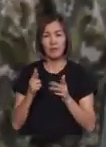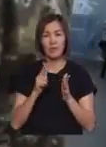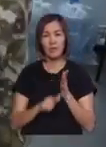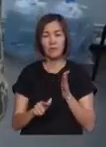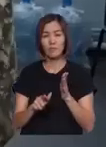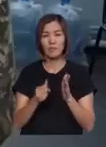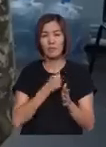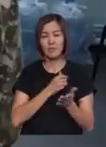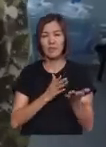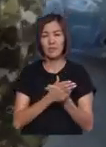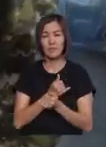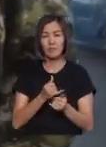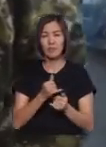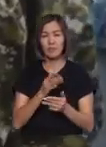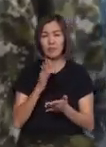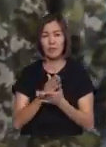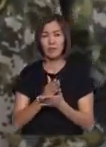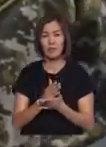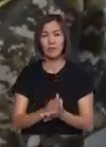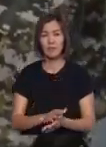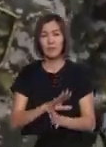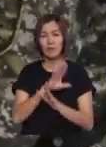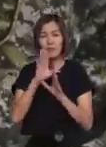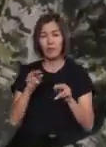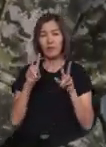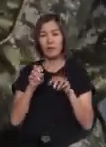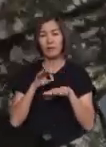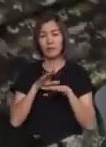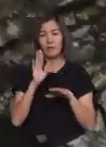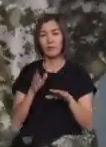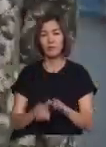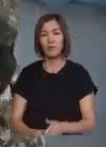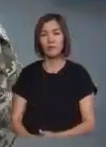әскери қызметшінікі. Рахмет. Бәрін қарастырамыз.